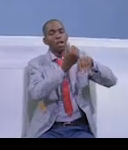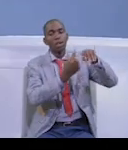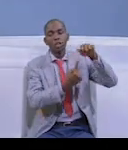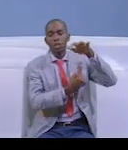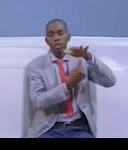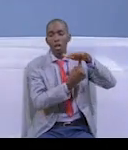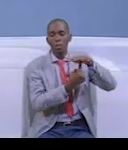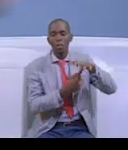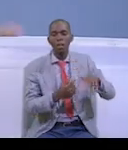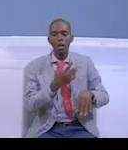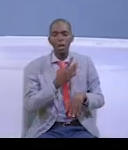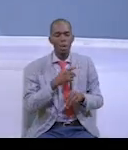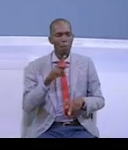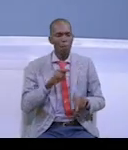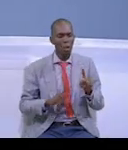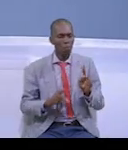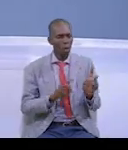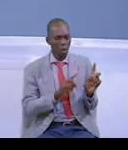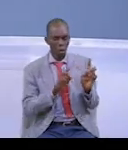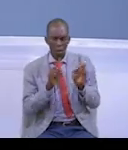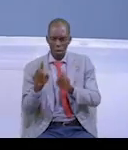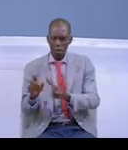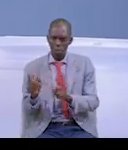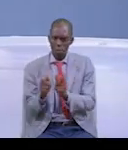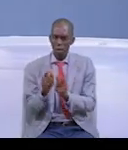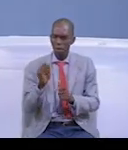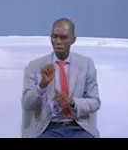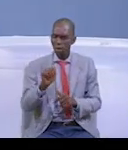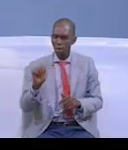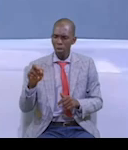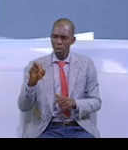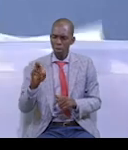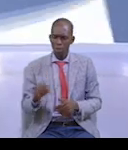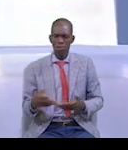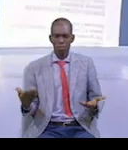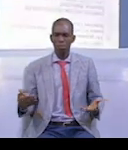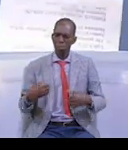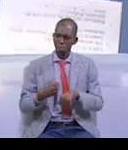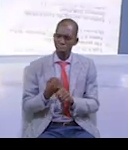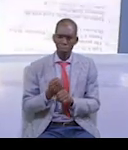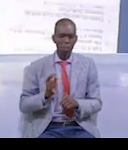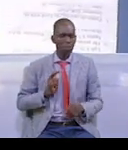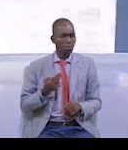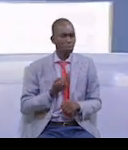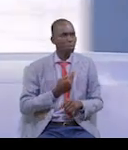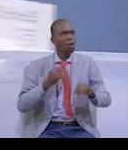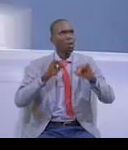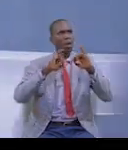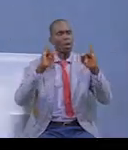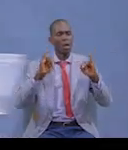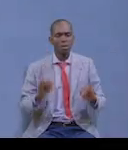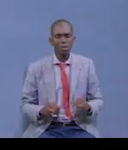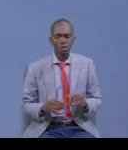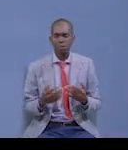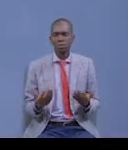వెళ్ళాడు. The people came and they said, "Up, make us gods." ప్రజలు చహరోంతో మాకు ఒక దేవుణ్ణి చేయమని అడిగారు.